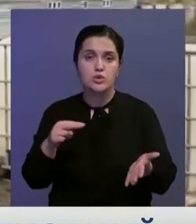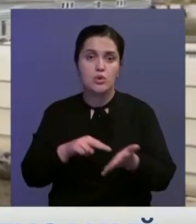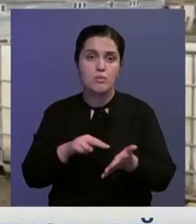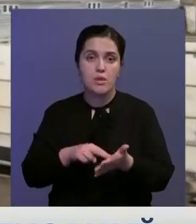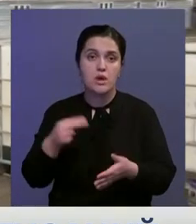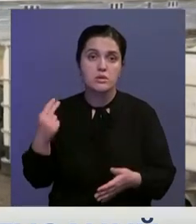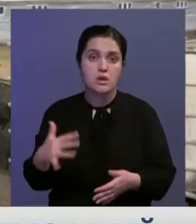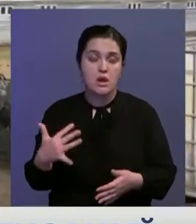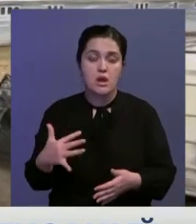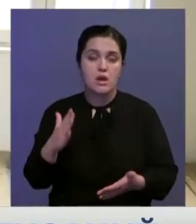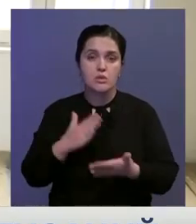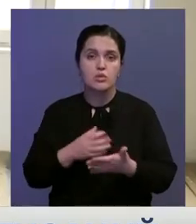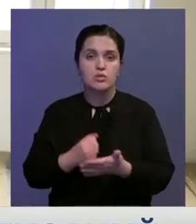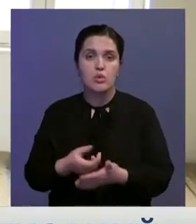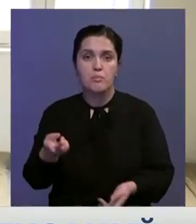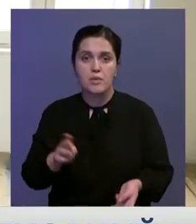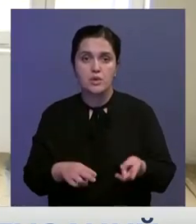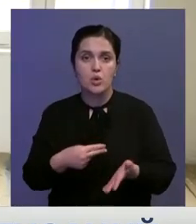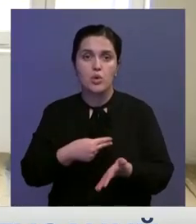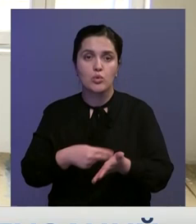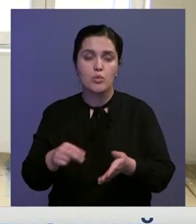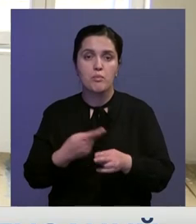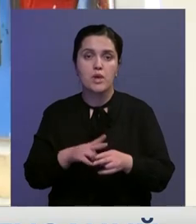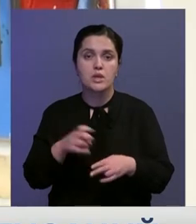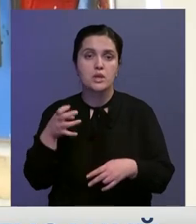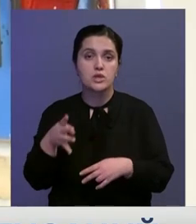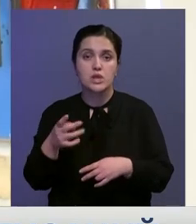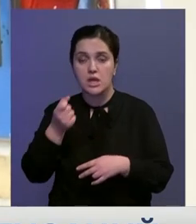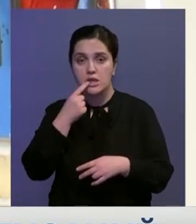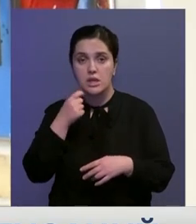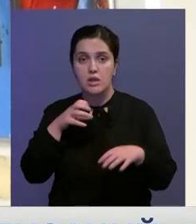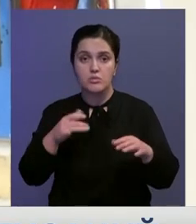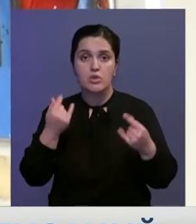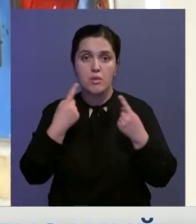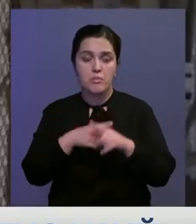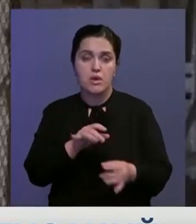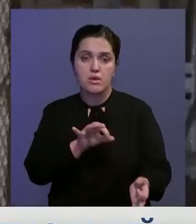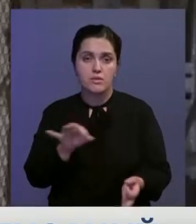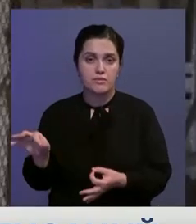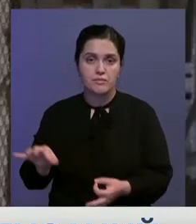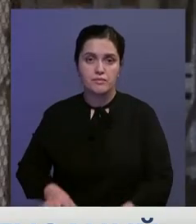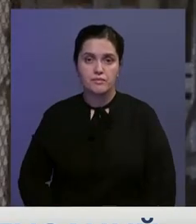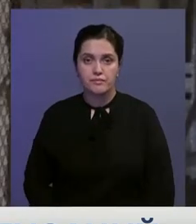выше рыночной. Еще до падежа в этом хозяйстве купили инкубаторы на 4000 яиц. Сейчас оборудование простаивает. И, скорее всего, этому бизнесу